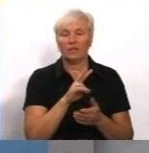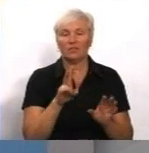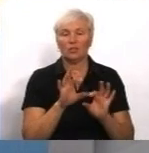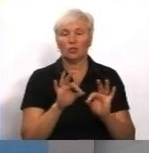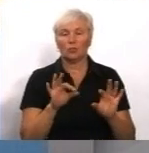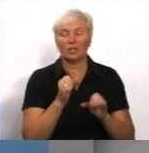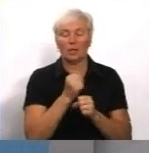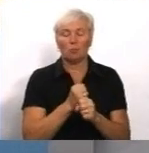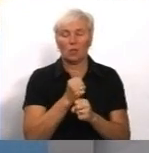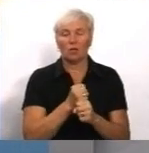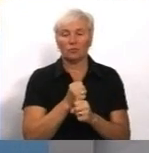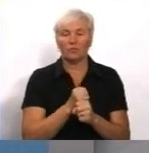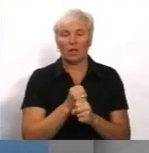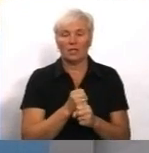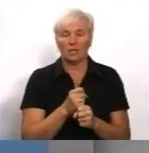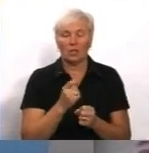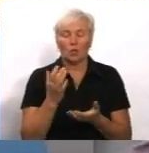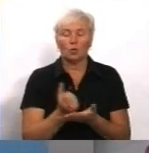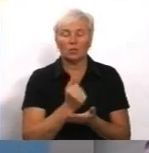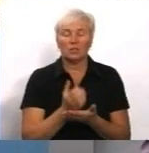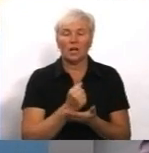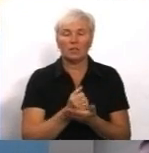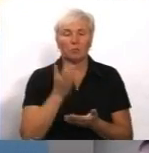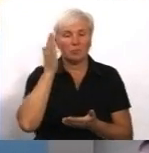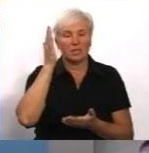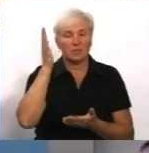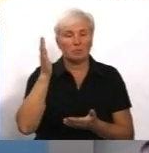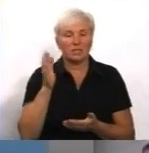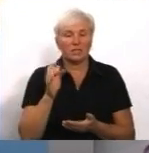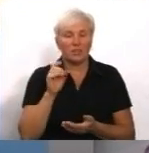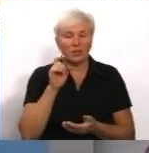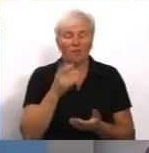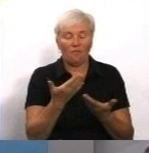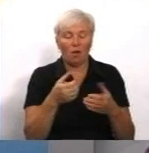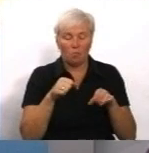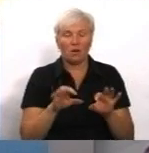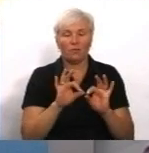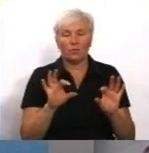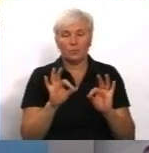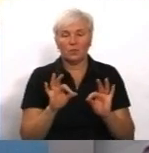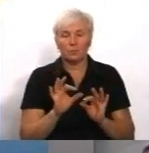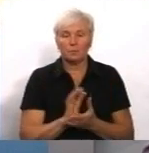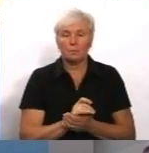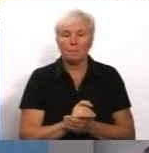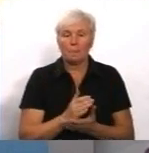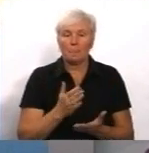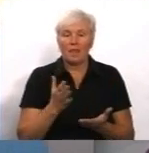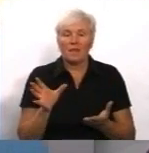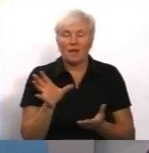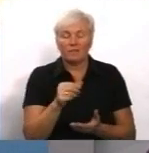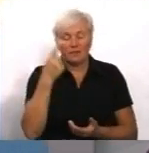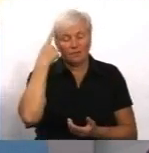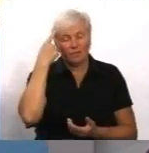напрацювання, власне, досягнення і перспективи роботи підвідомчої вам галузі. Будь ласка. Як всім відомо,